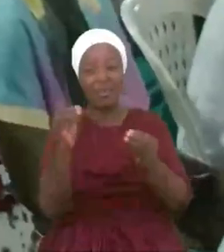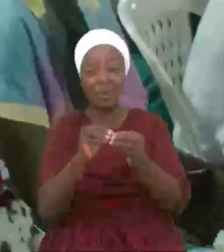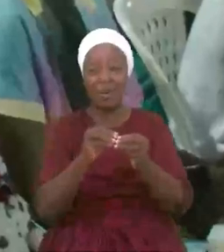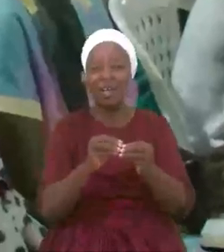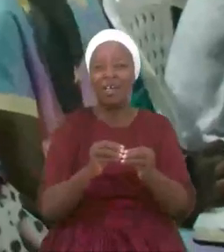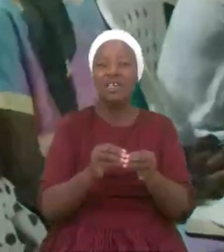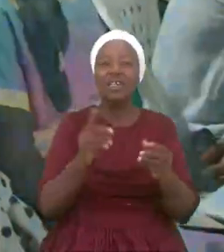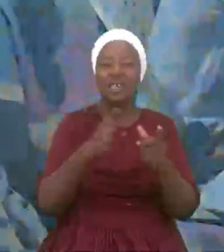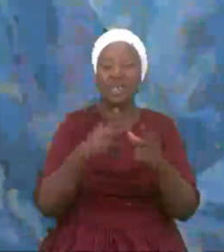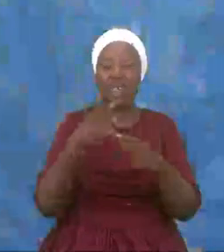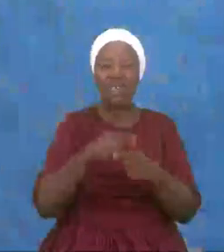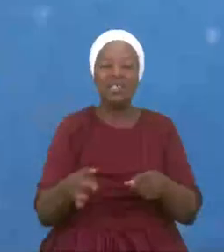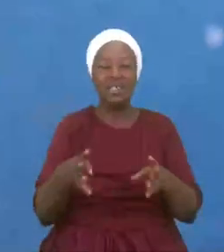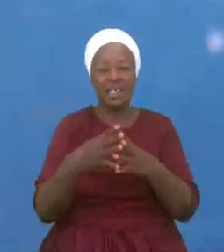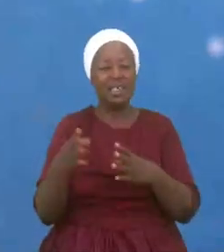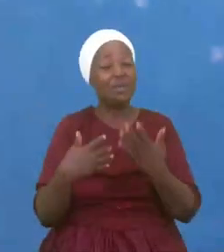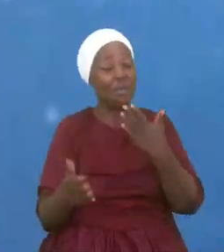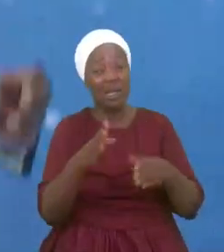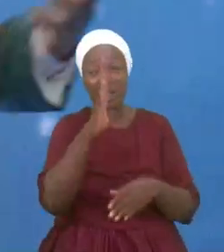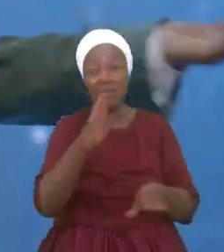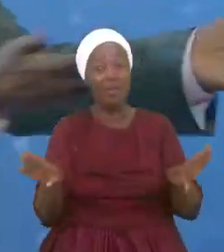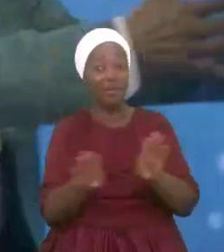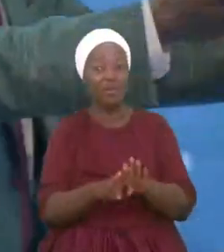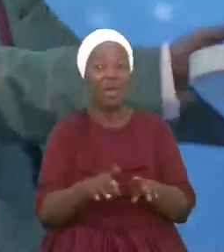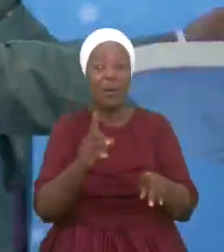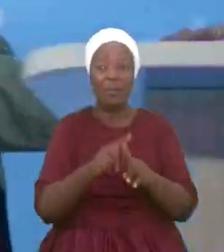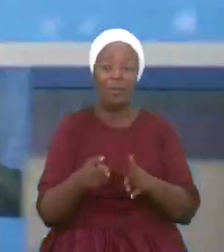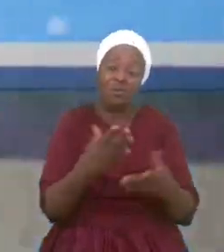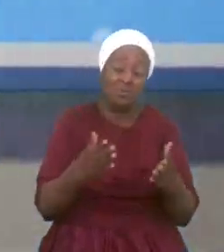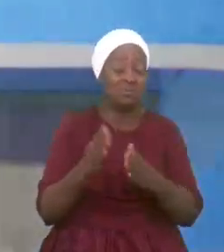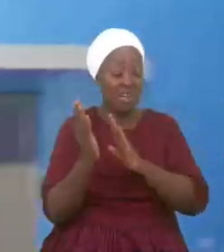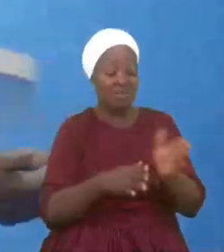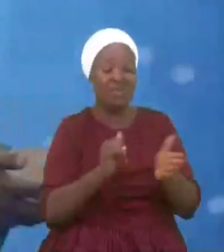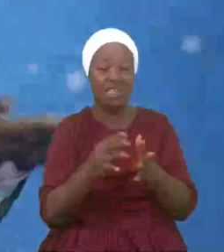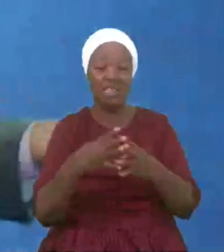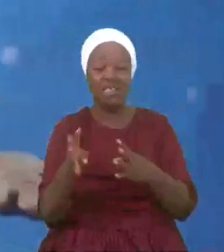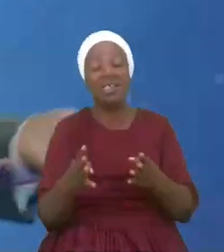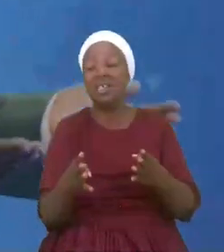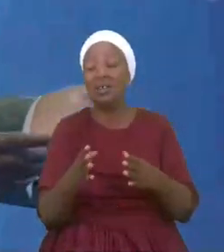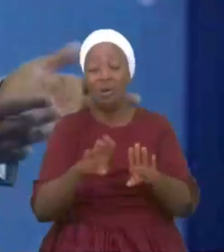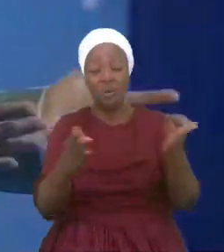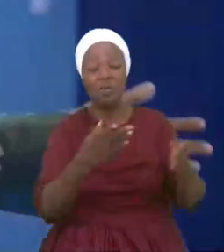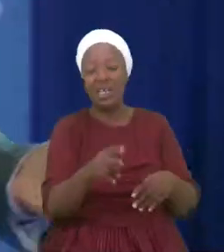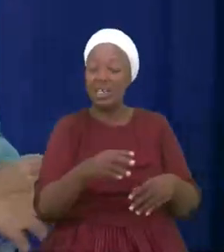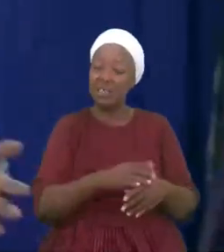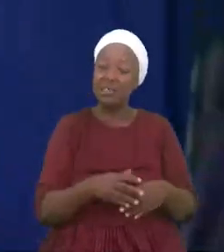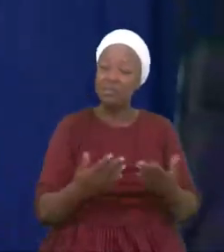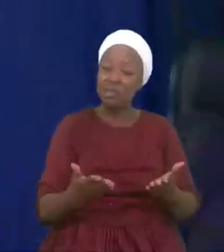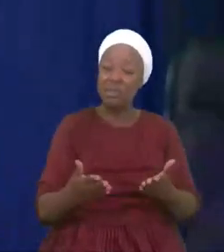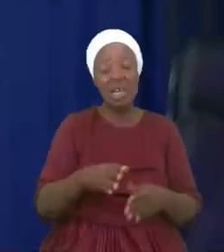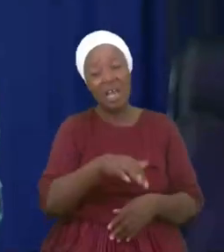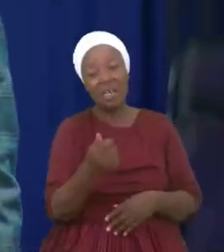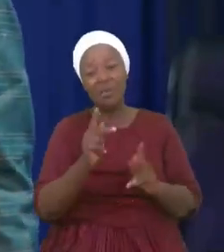tout le monde rentre il n'y a personne qui soit laissé dehors et par là